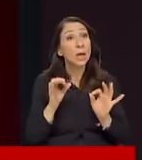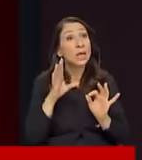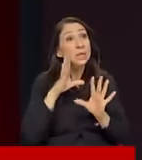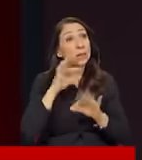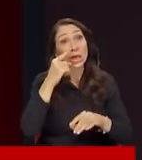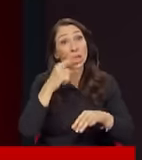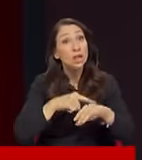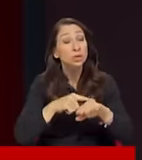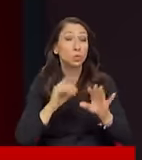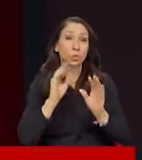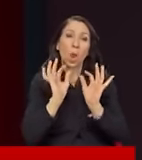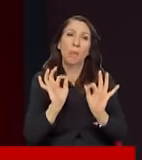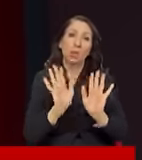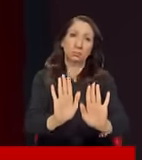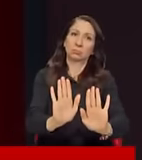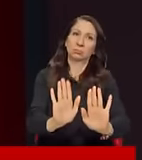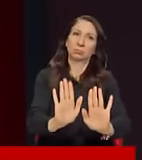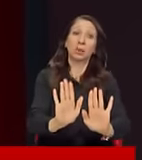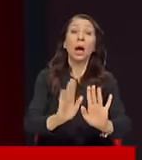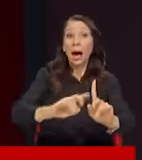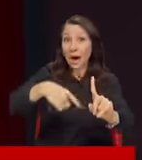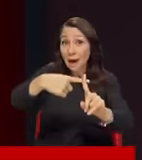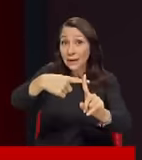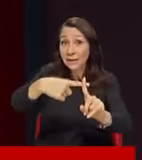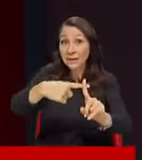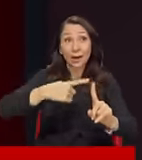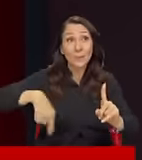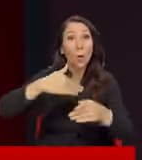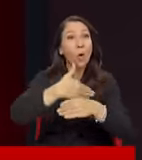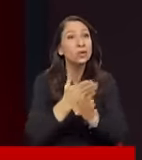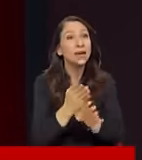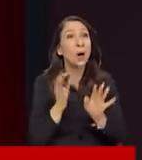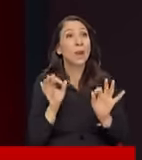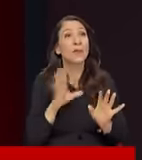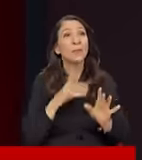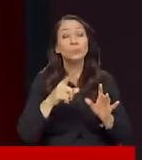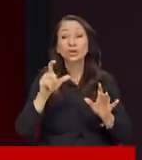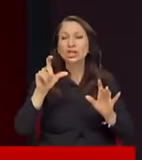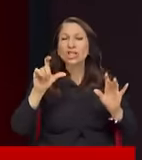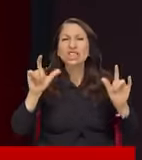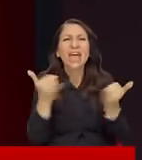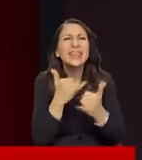insanın inancı kutsaldır bakın. Artı müşterek kutsalımız var. Evet. Bu cennet vatanında yaşayan